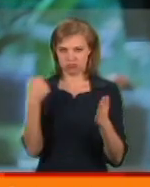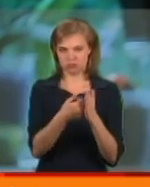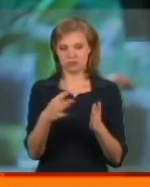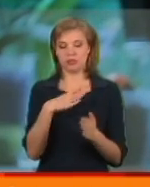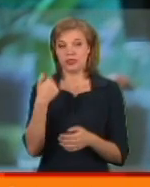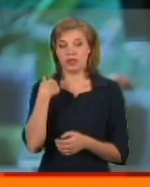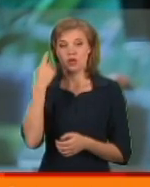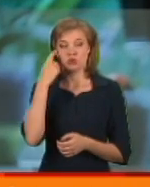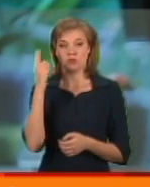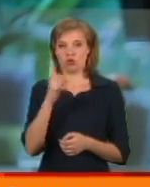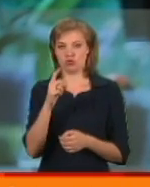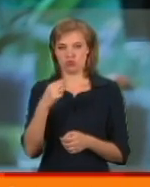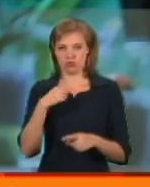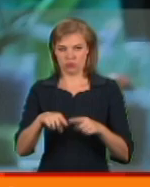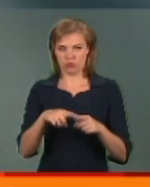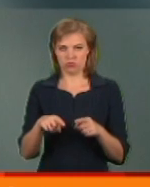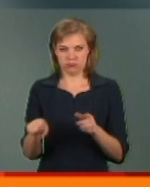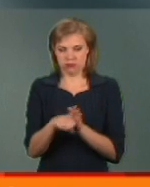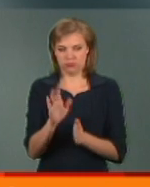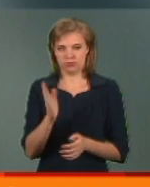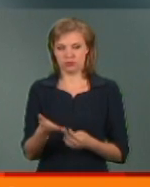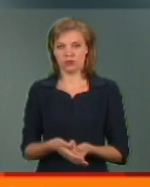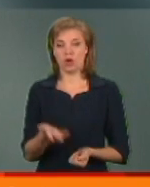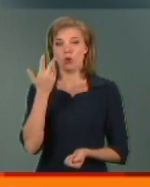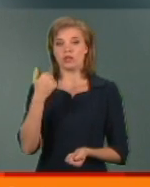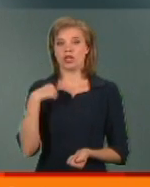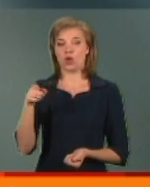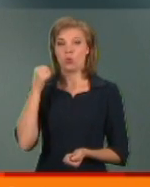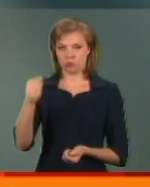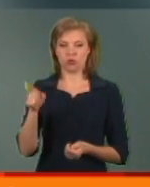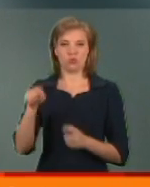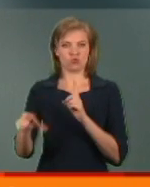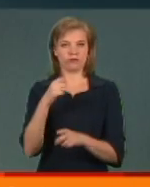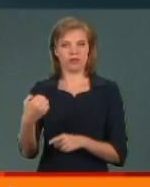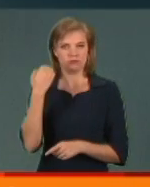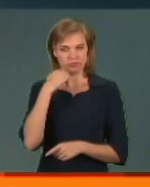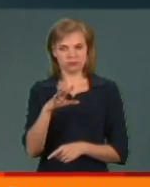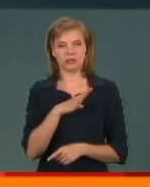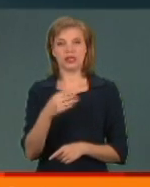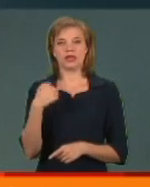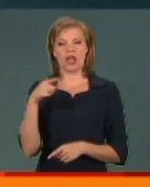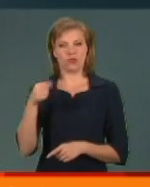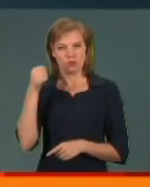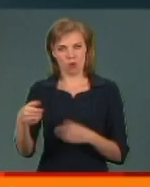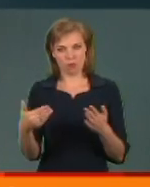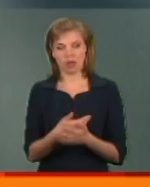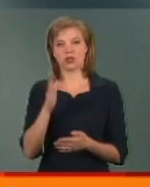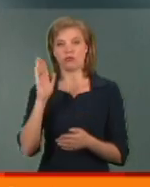що доб'ють мене вже повністю. Після того, як я її ударила, вона мене ударила. Потім я її ударила,